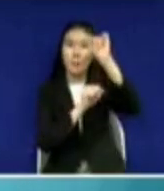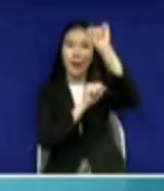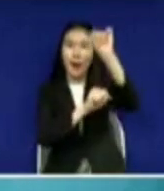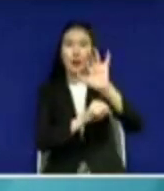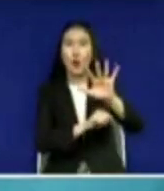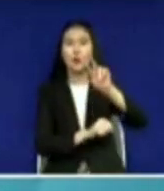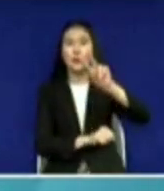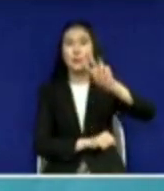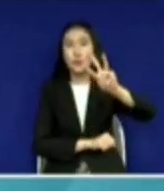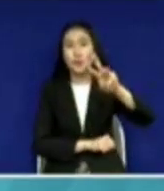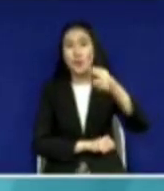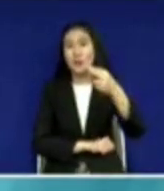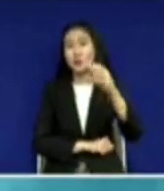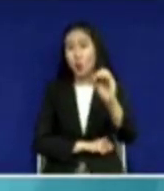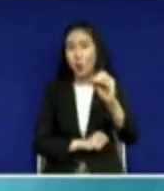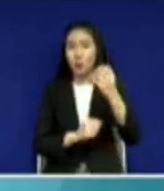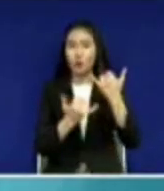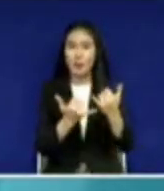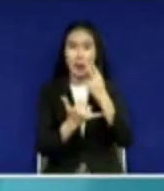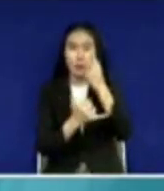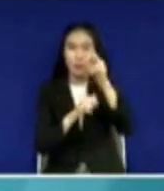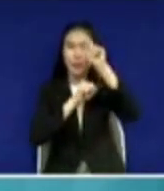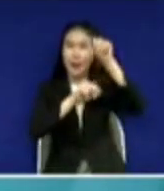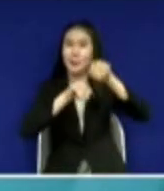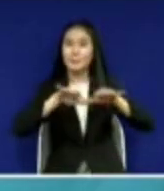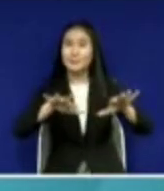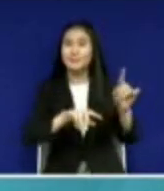ามัยโลกค่ะซึ่งประกาศว่า